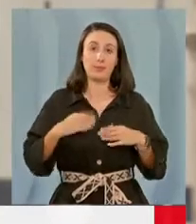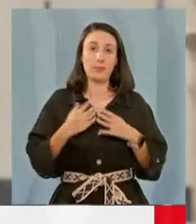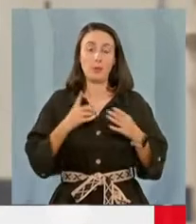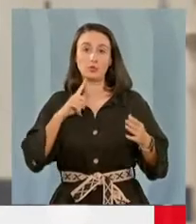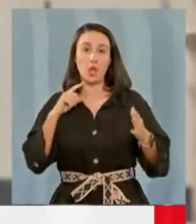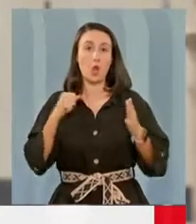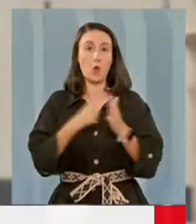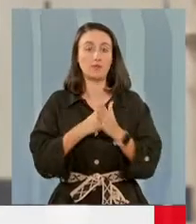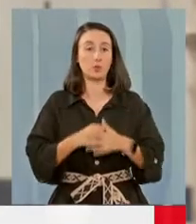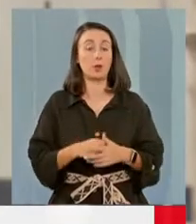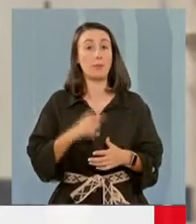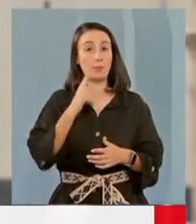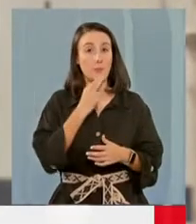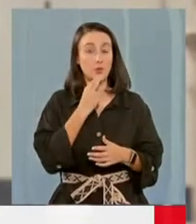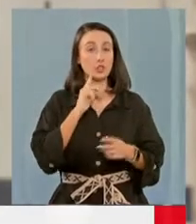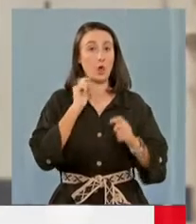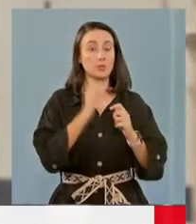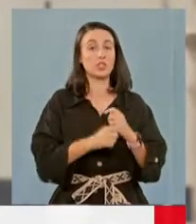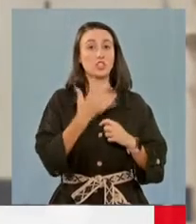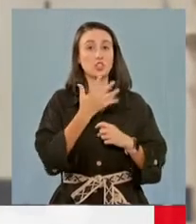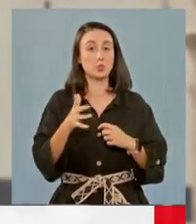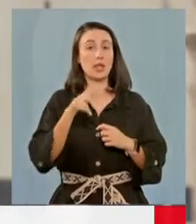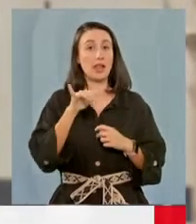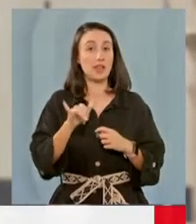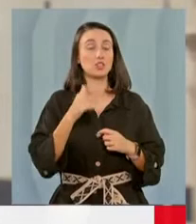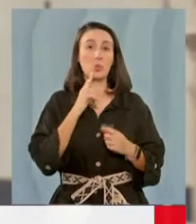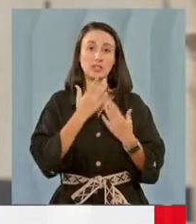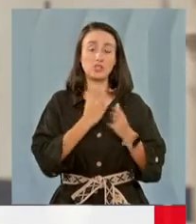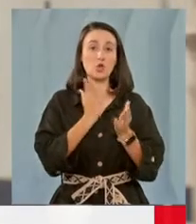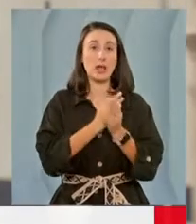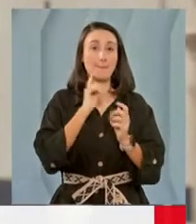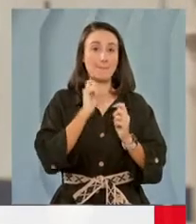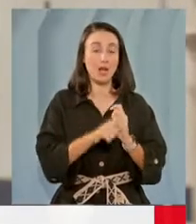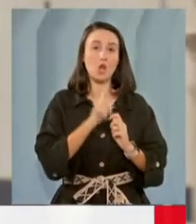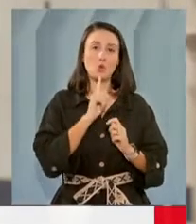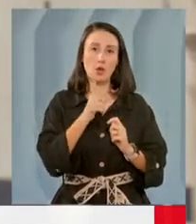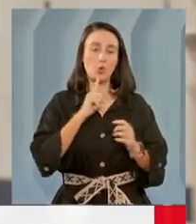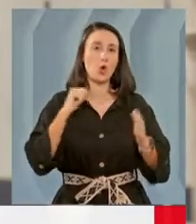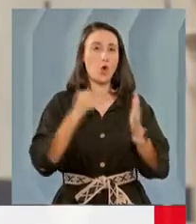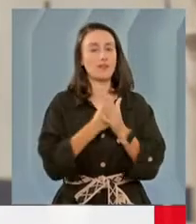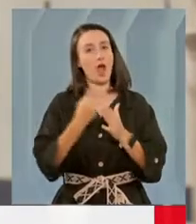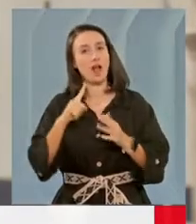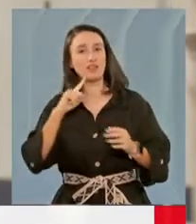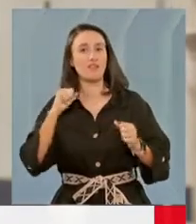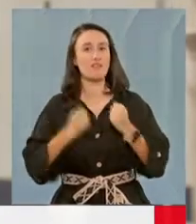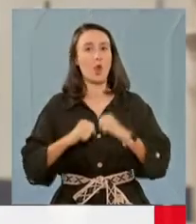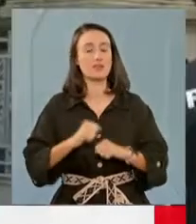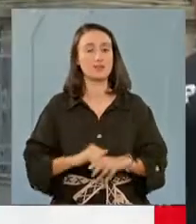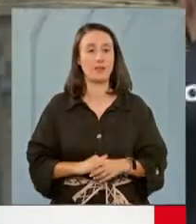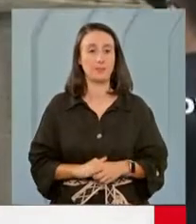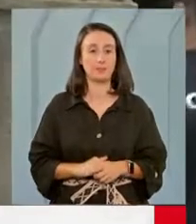multe lovituri. Polițiștii l-au amendat cu 500 de lei și au deschis un dosar penal pentru loviri sau alte violențe.